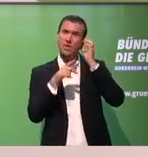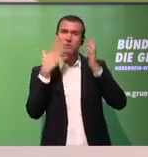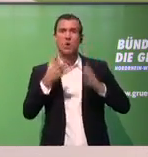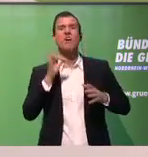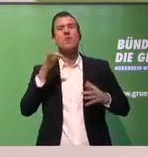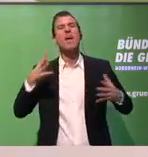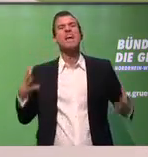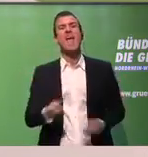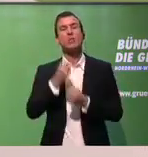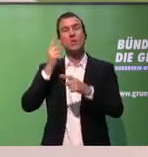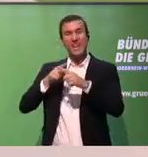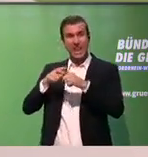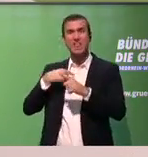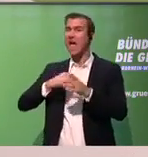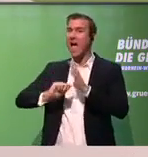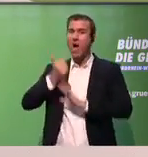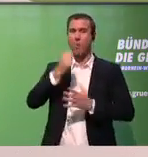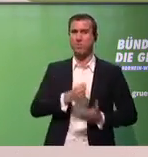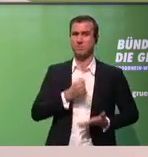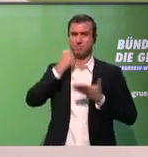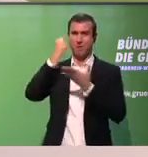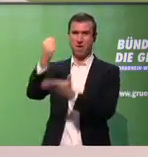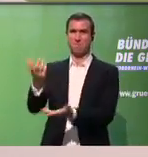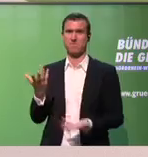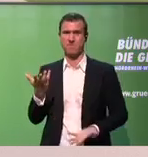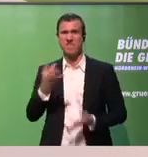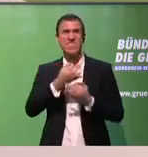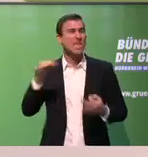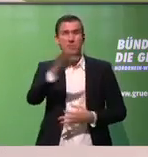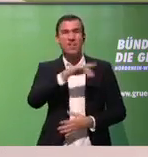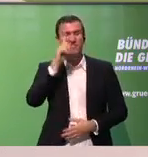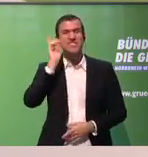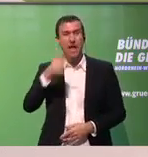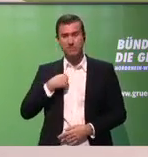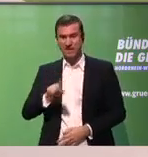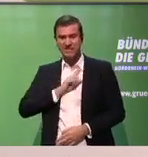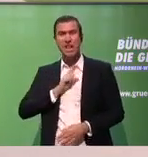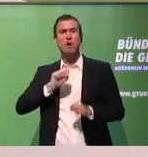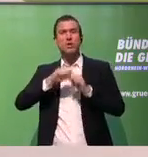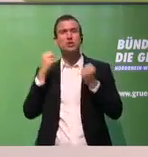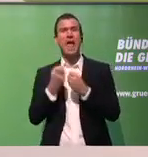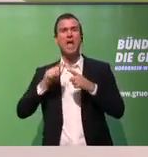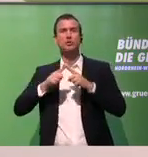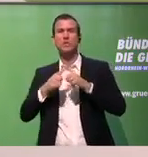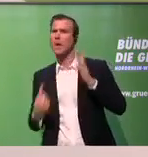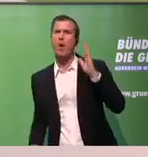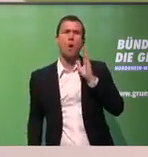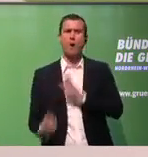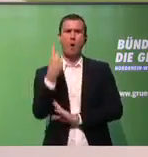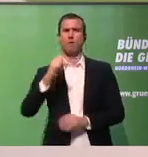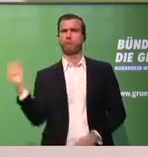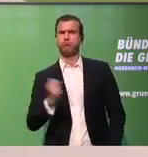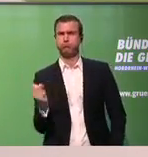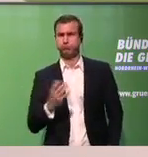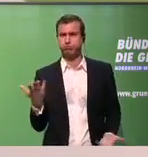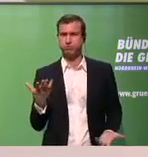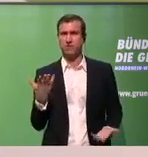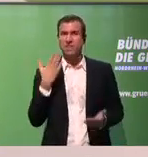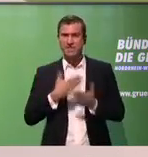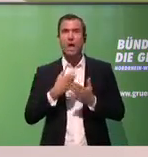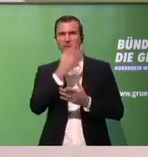Rettung Griechenlands leistet. Das weiß keiner. Gleichzeitig haben wir eine unglaubliche Staatsverschuldung, die natürlich auch an unserer